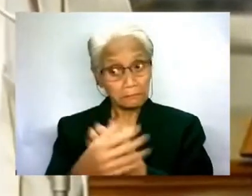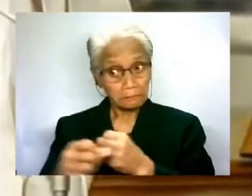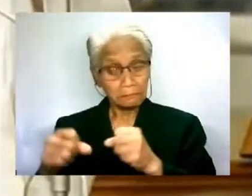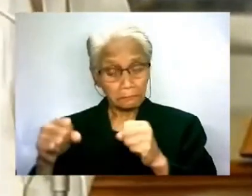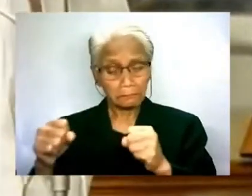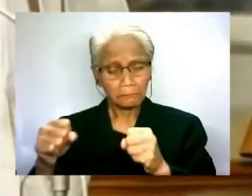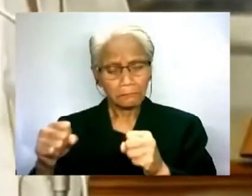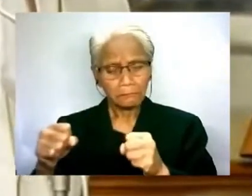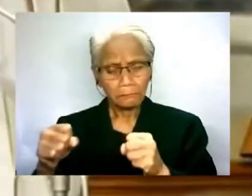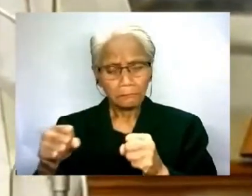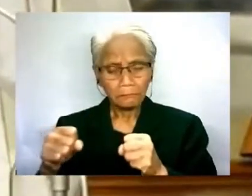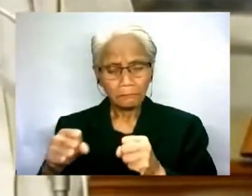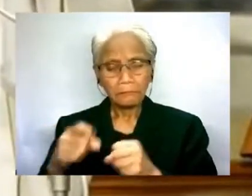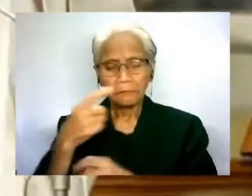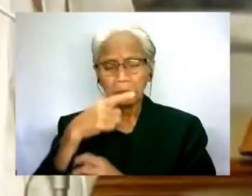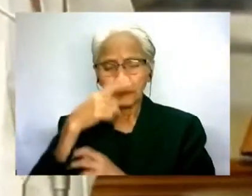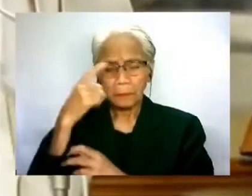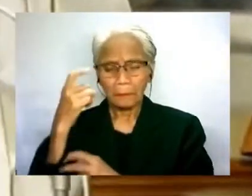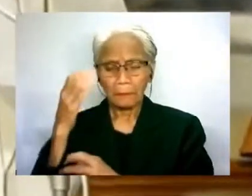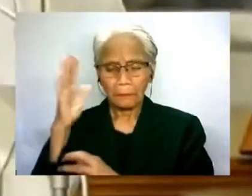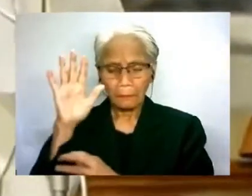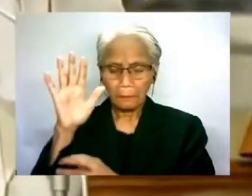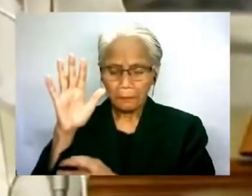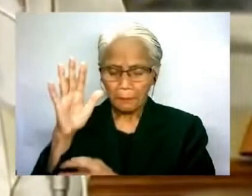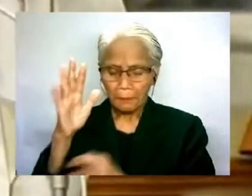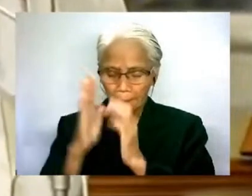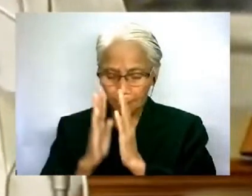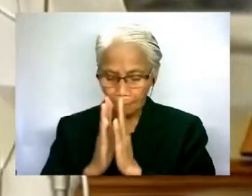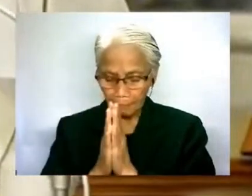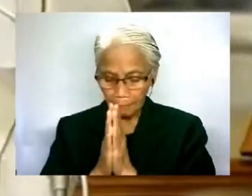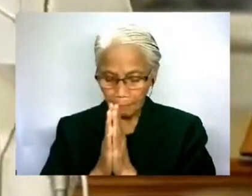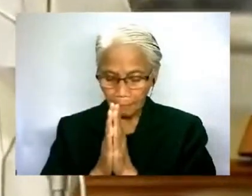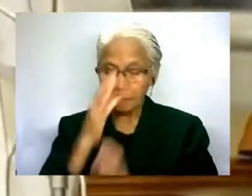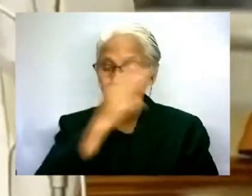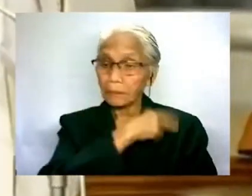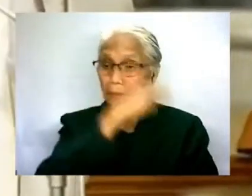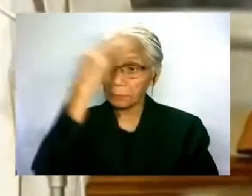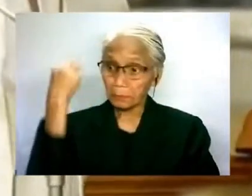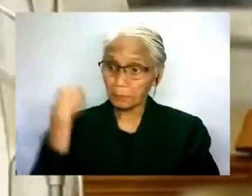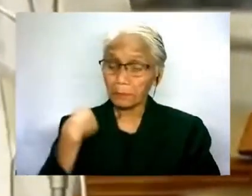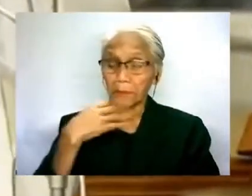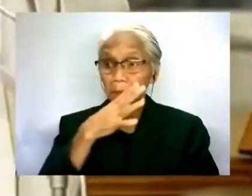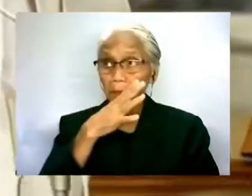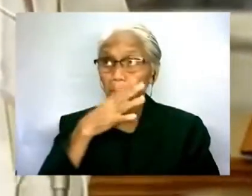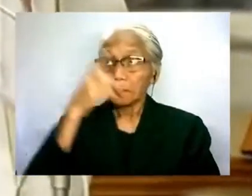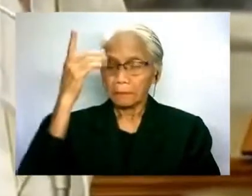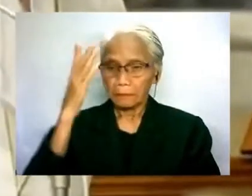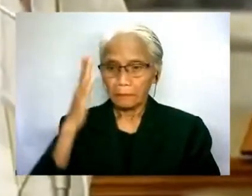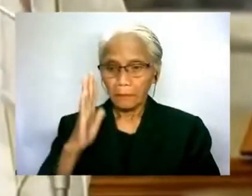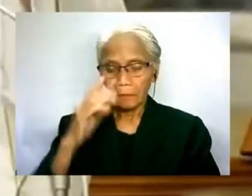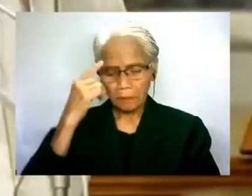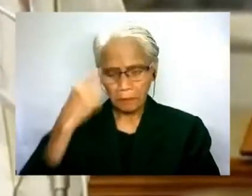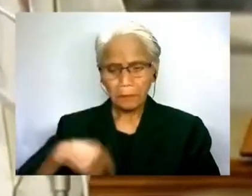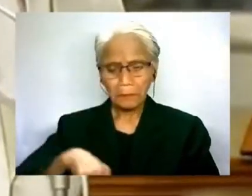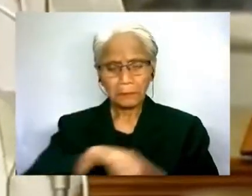sa pagdalangin ng mahal na Birheng Ina ng Diyos para sa aming